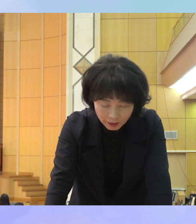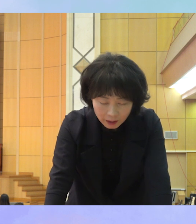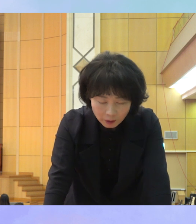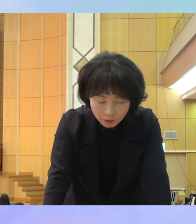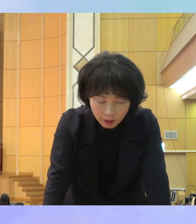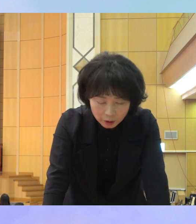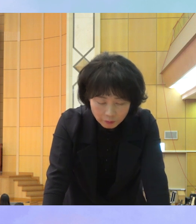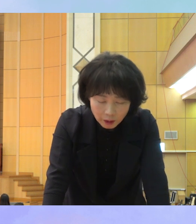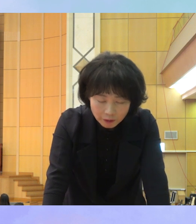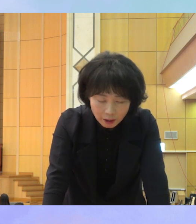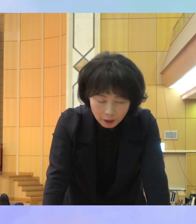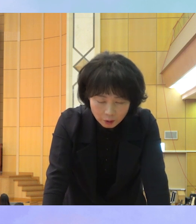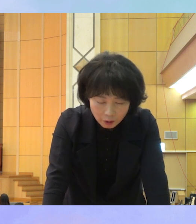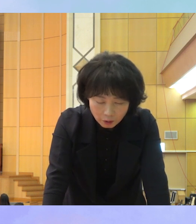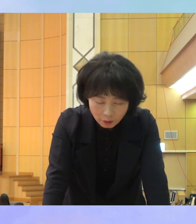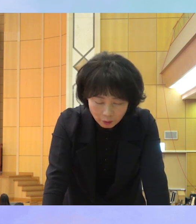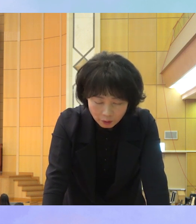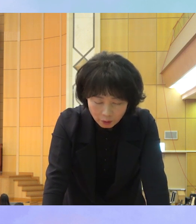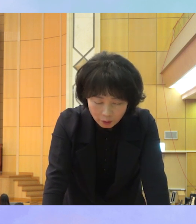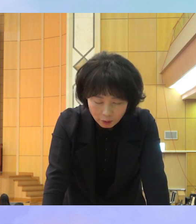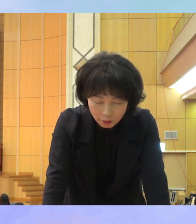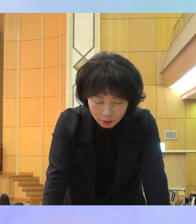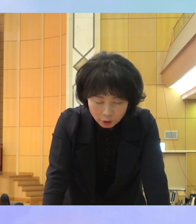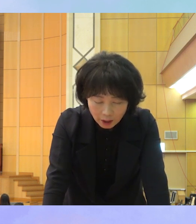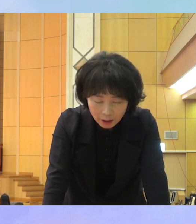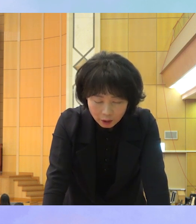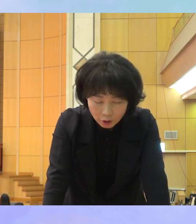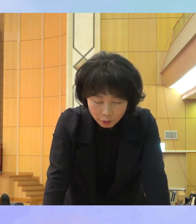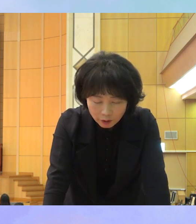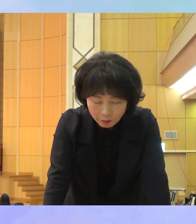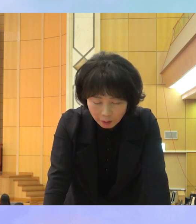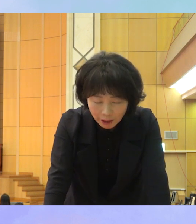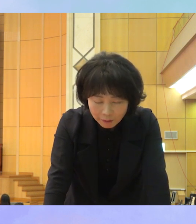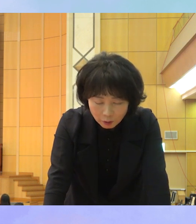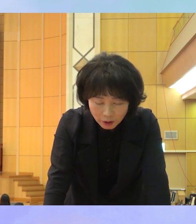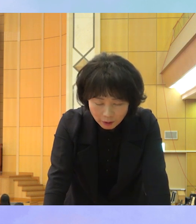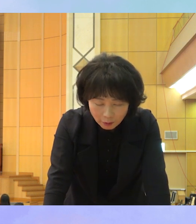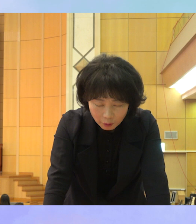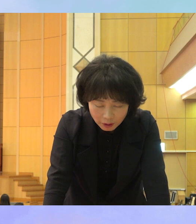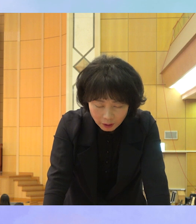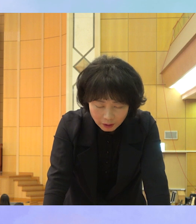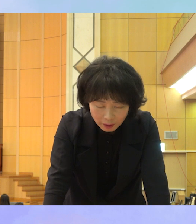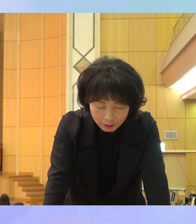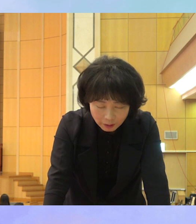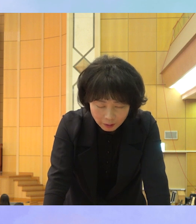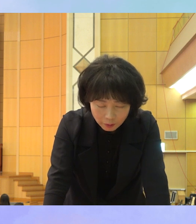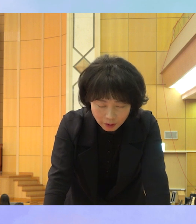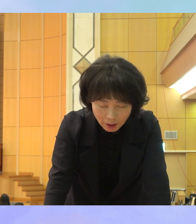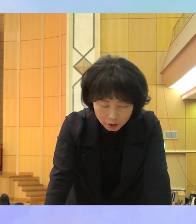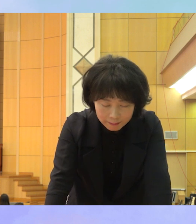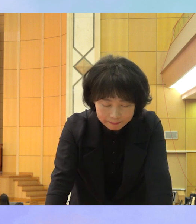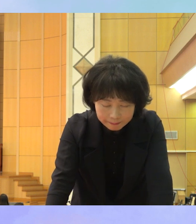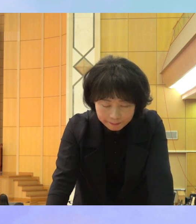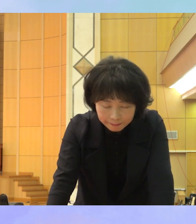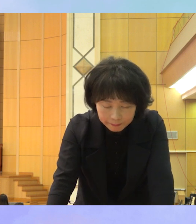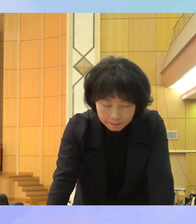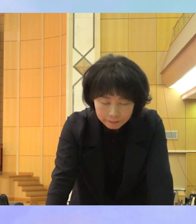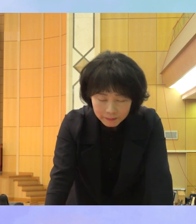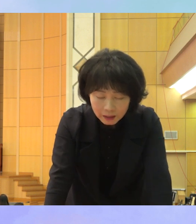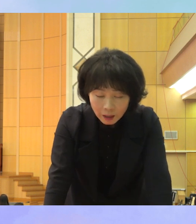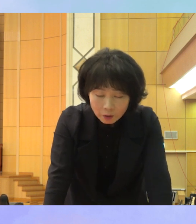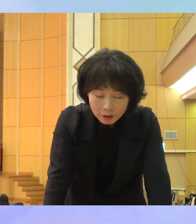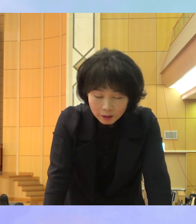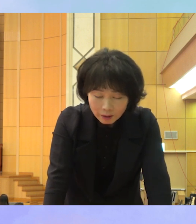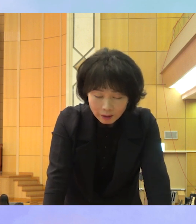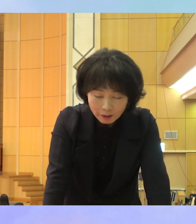먹고 주의 피를 마신 자에게는 아버지 새 생명이 있습니다. 이제부터 영혼이 잘되게 하시고 범사가